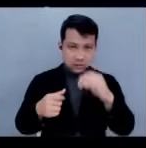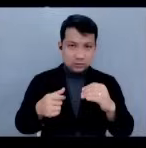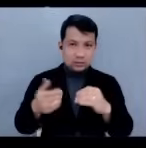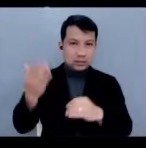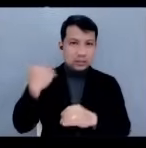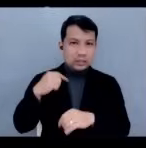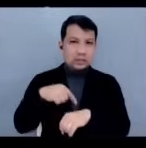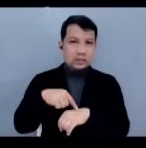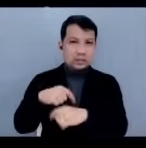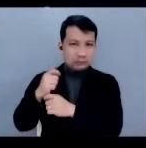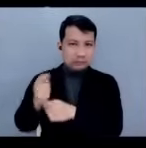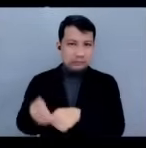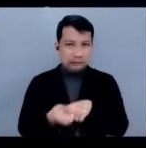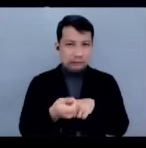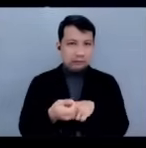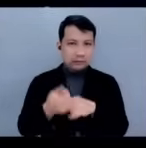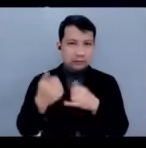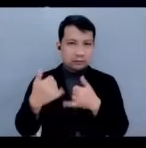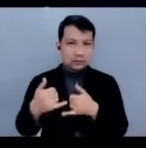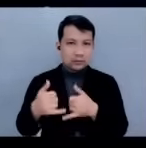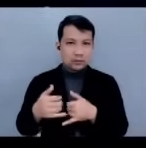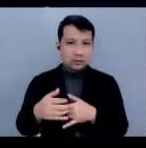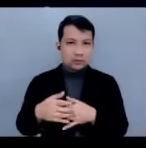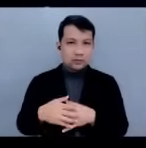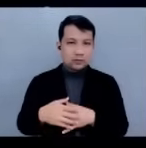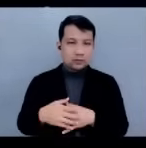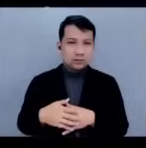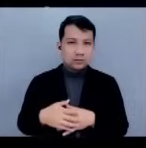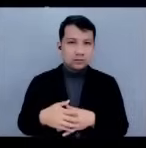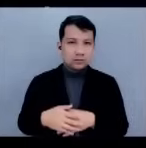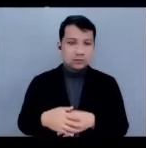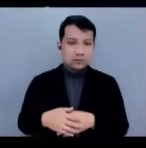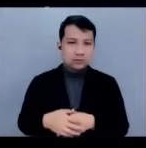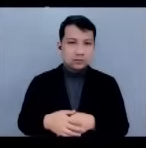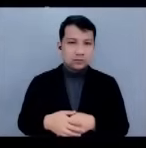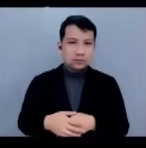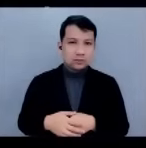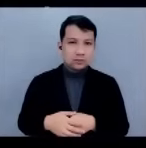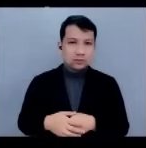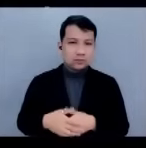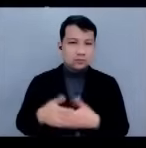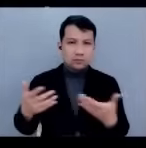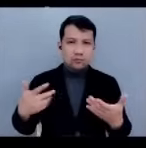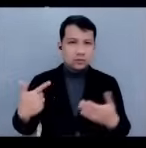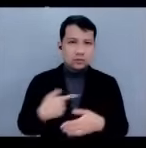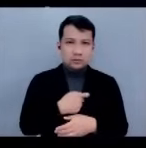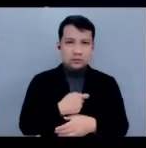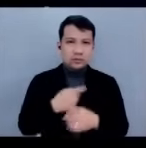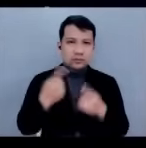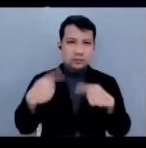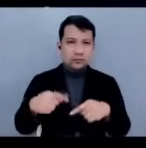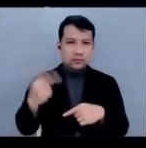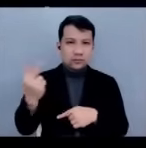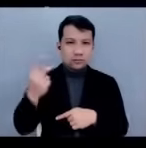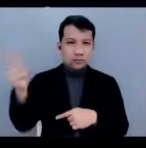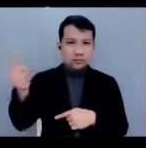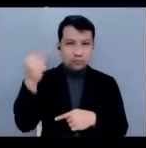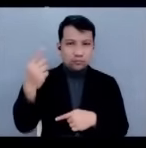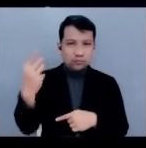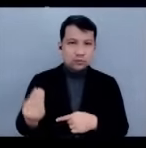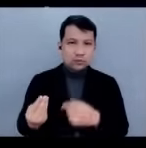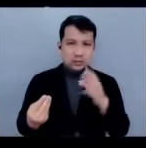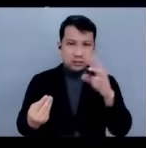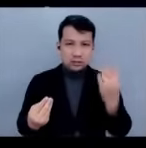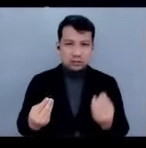yon. Hi, Mom! Wala namang nasaktan sa 2 buhawi. Naglabas na ng